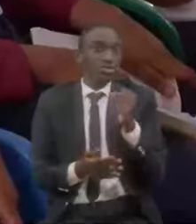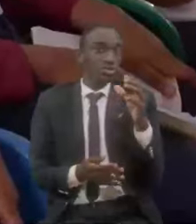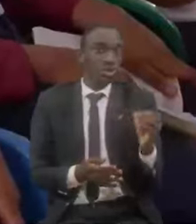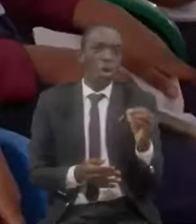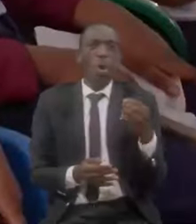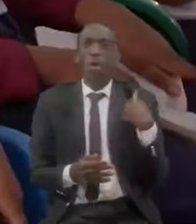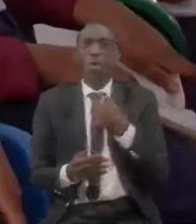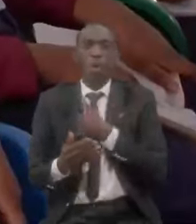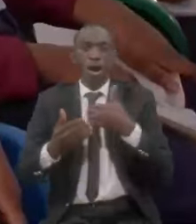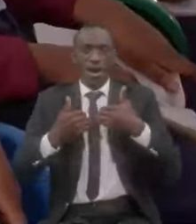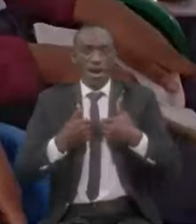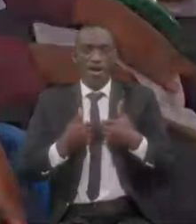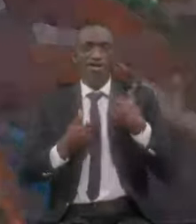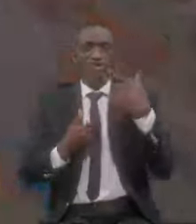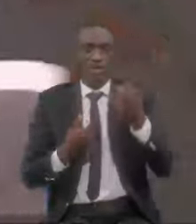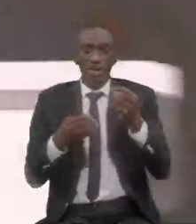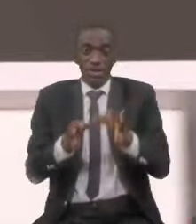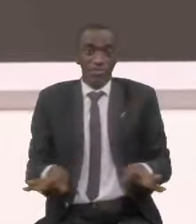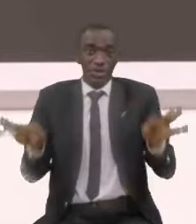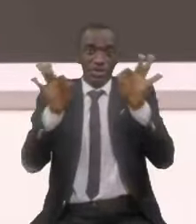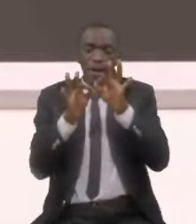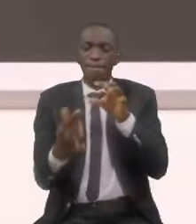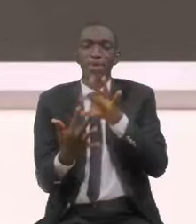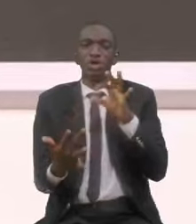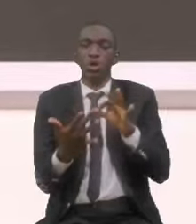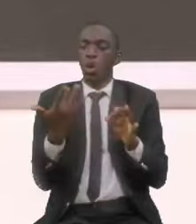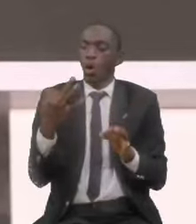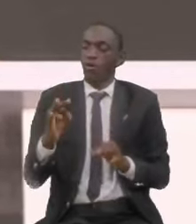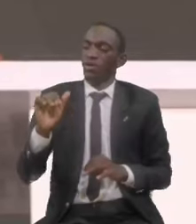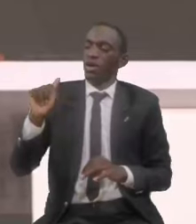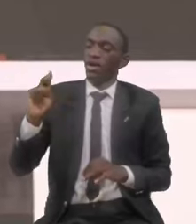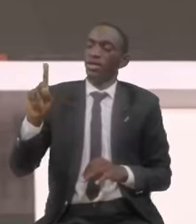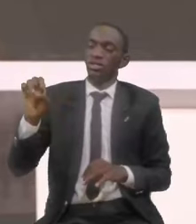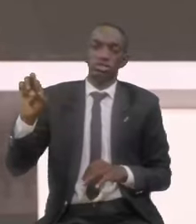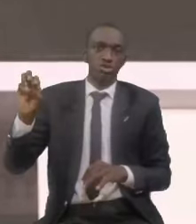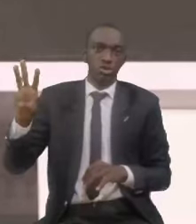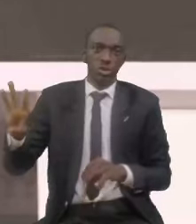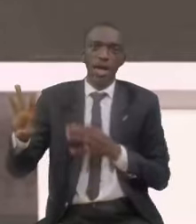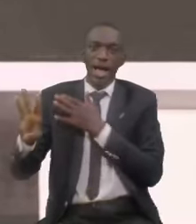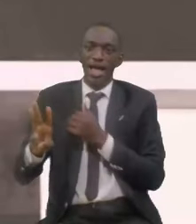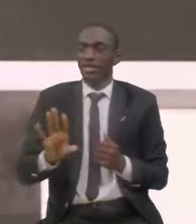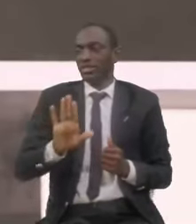Vous avez donc les priorités essentielles d'André et son attitude.